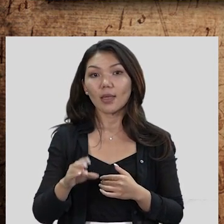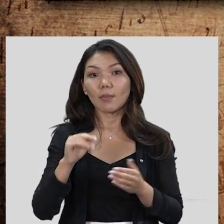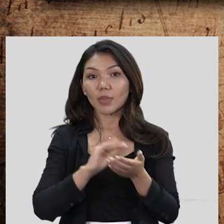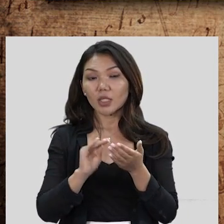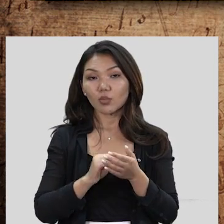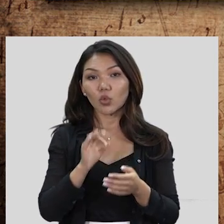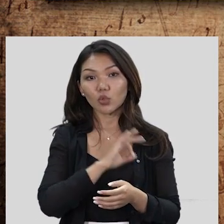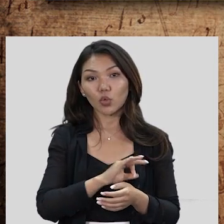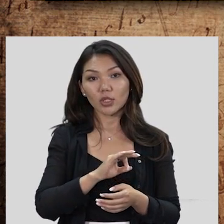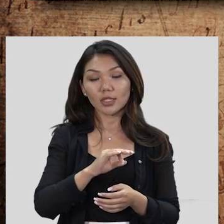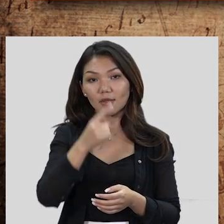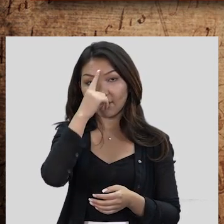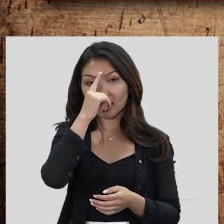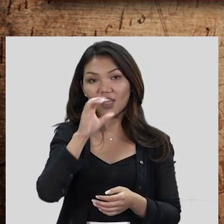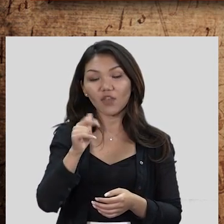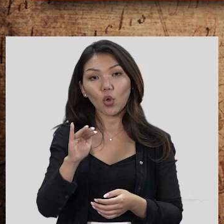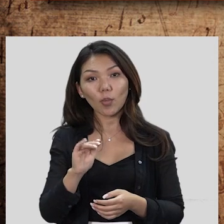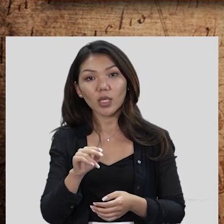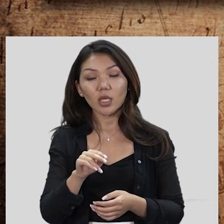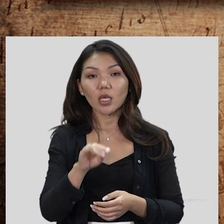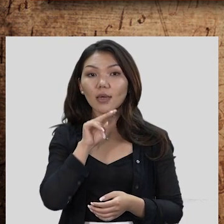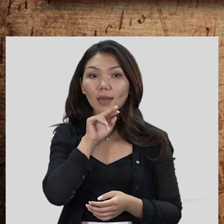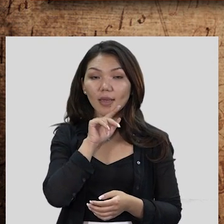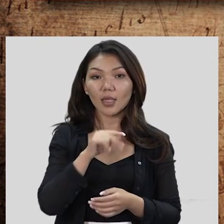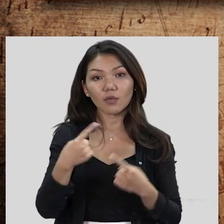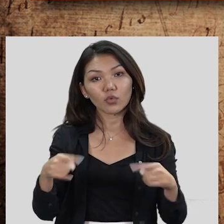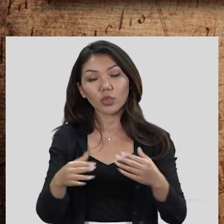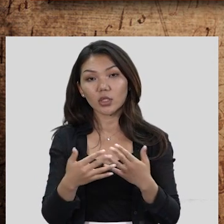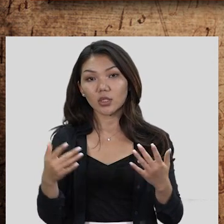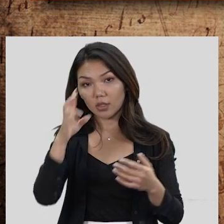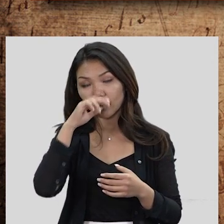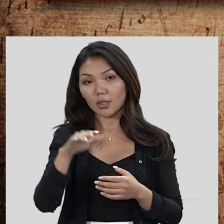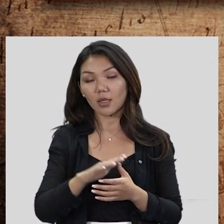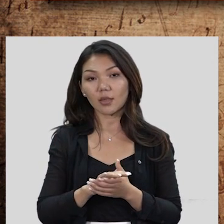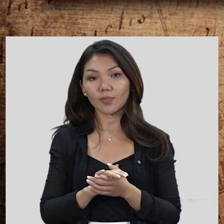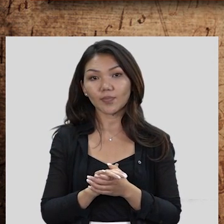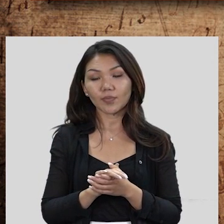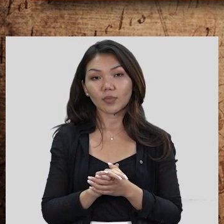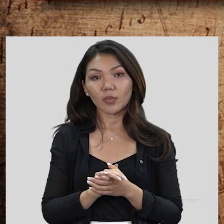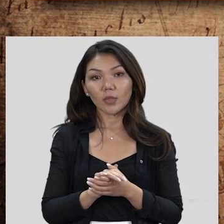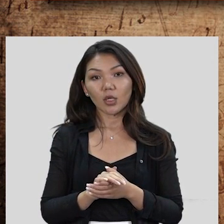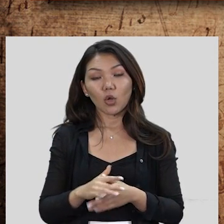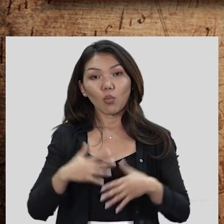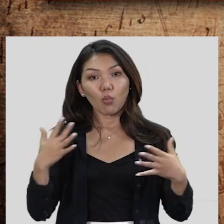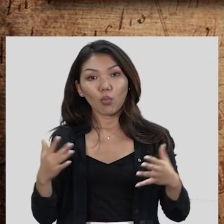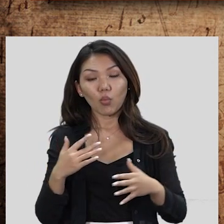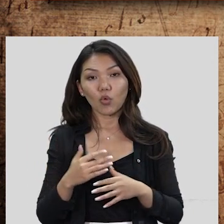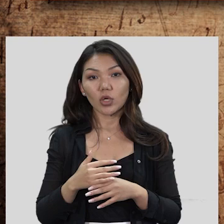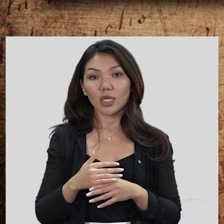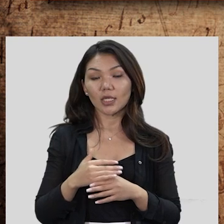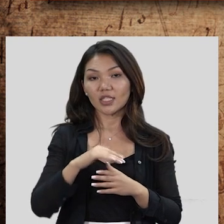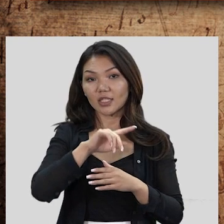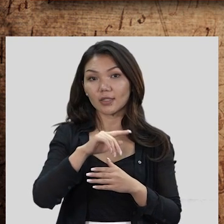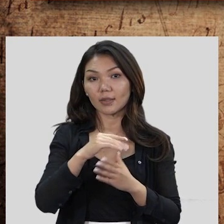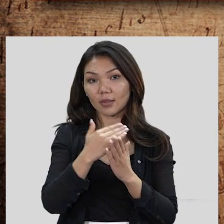эфиопии и корее более простым по сравнению с и географическим является ага видно и письмо в нём каждый знак